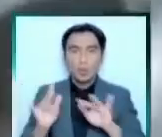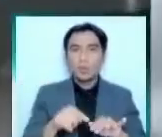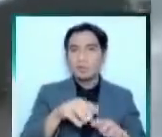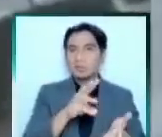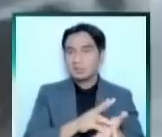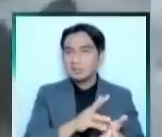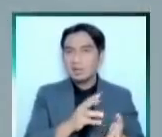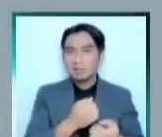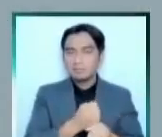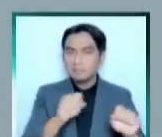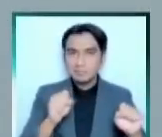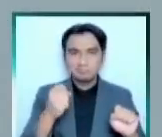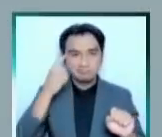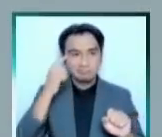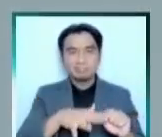na masisilungan.